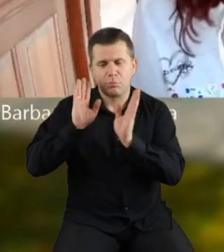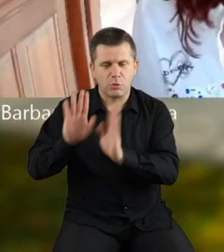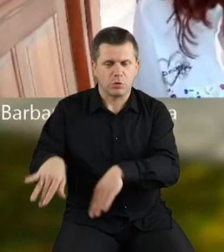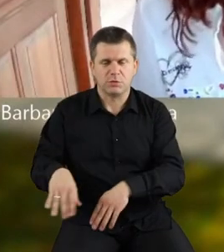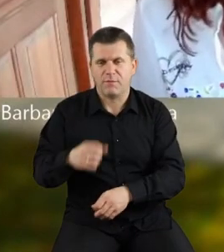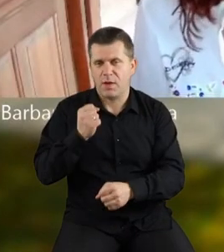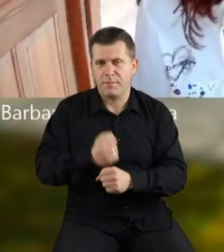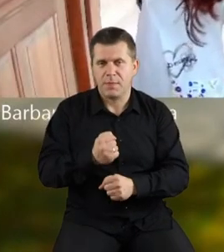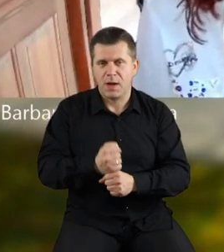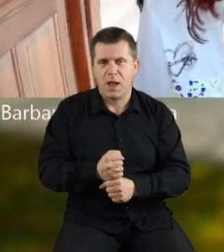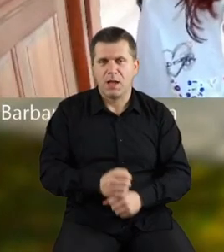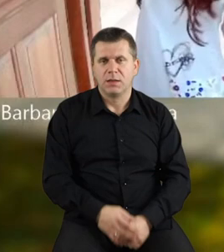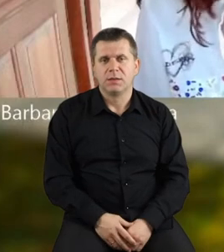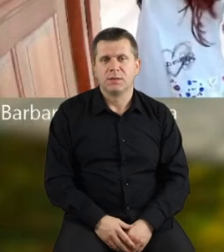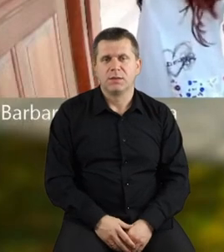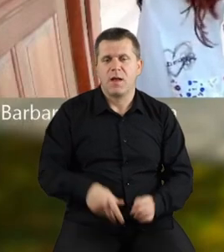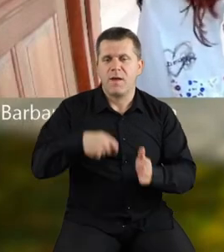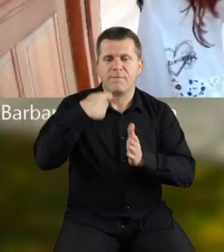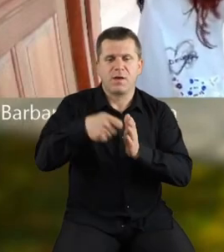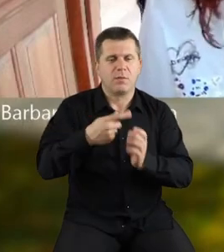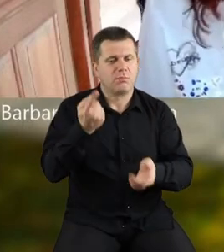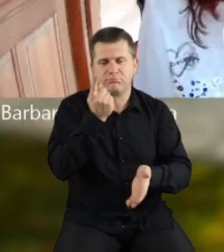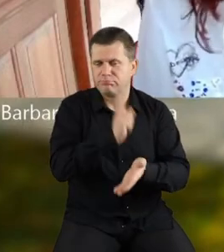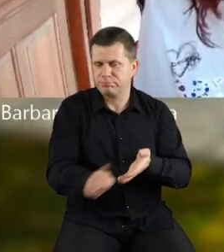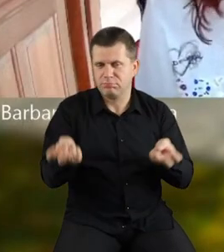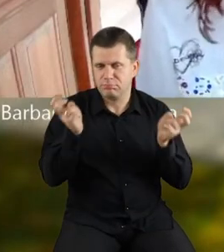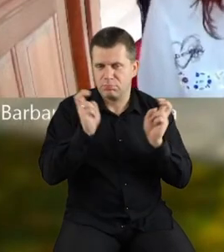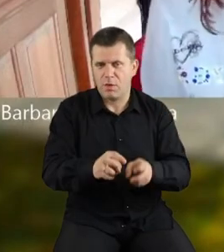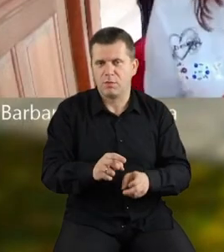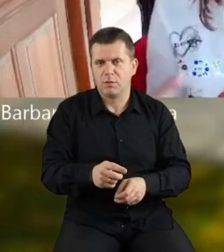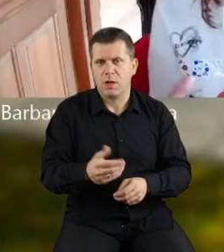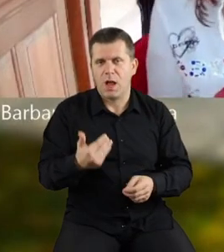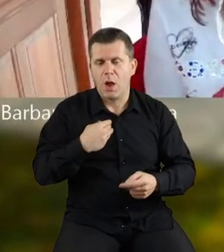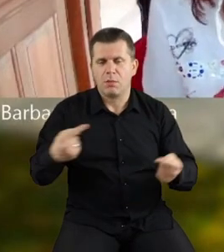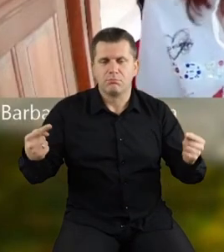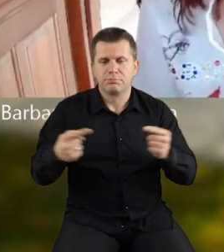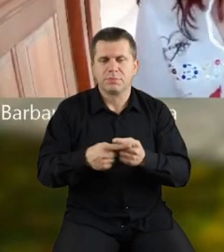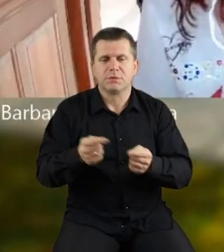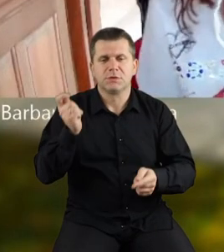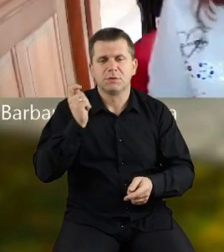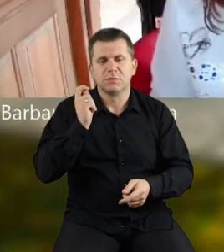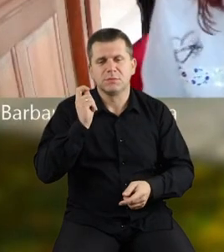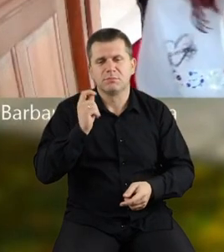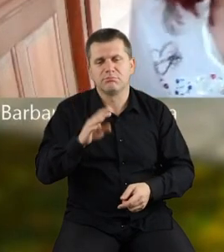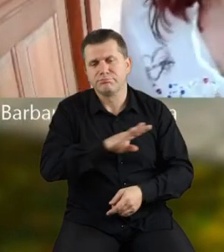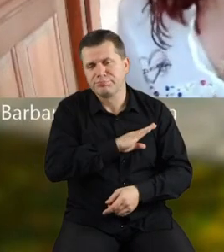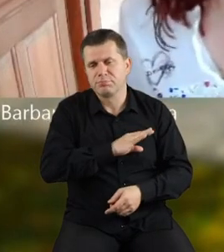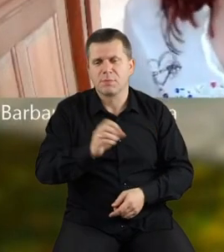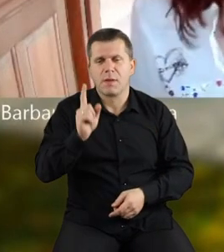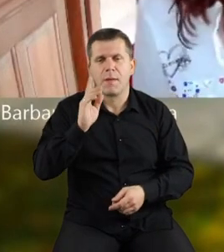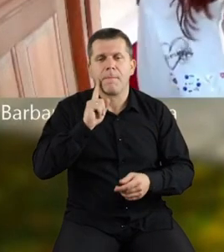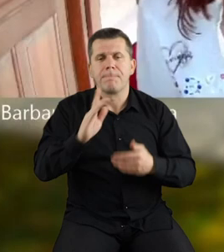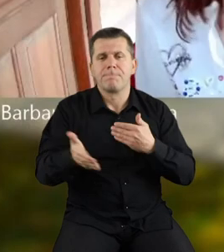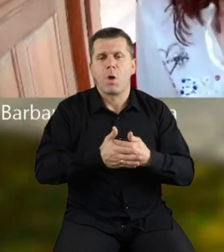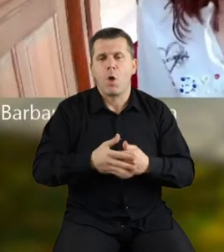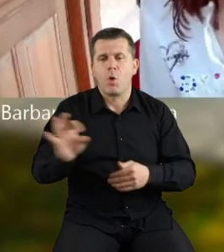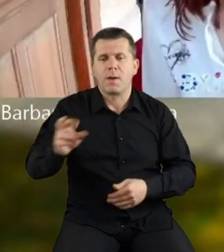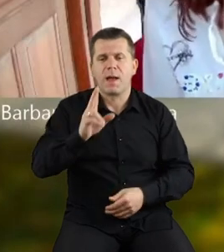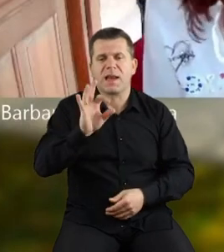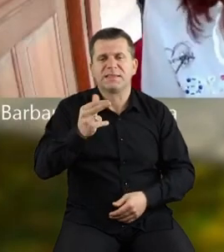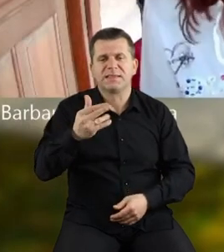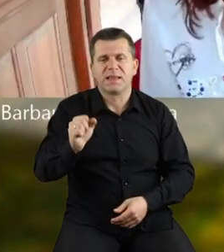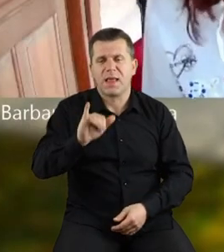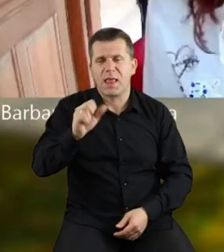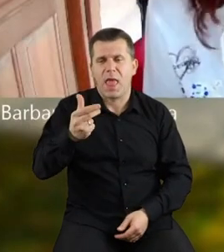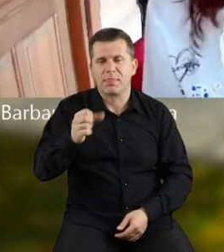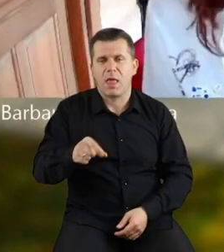porzuciła nad nim pracę i film nie powstał, gdyż zbiegło się to ze śmiercią męża pani Krystyny.